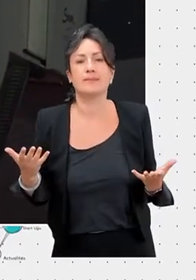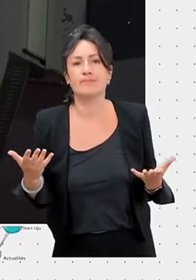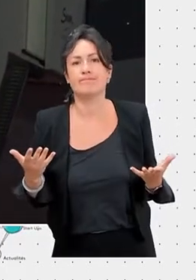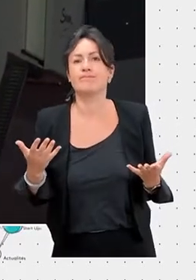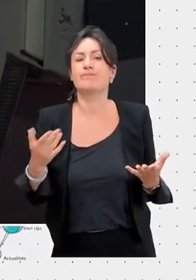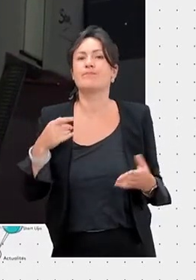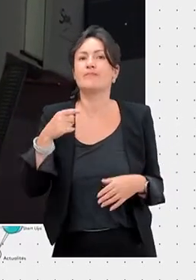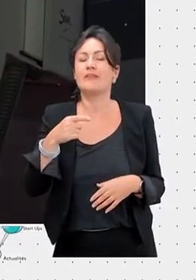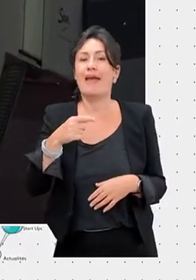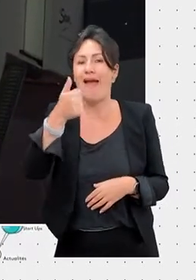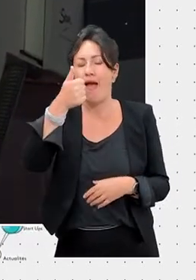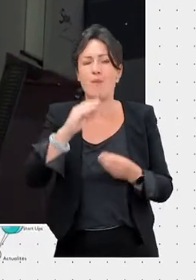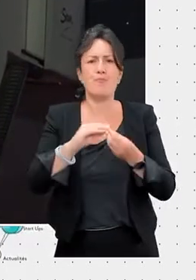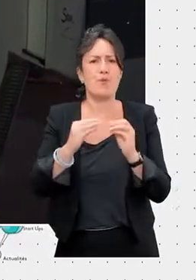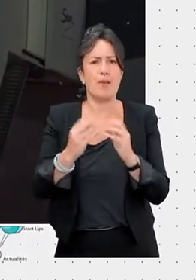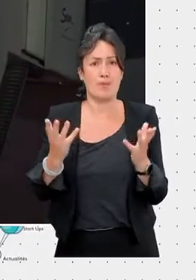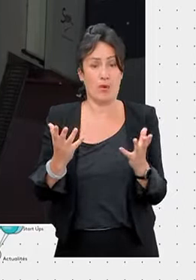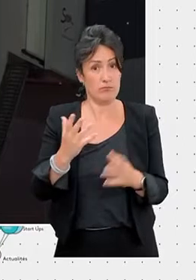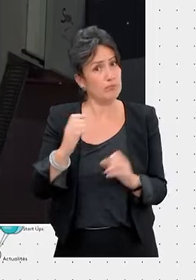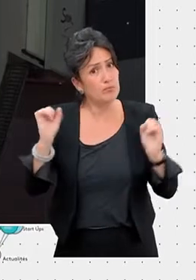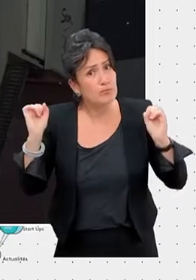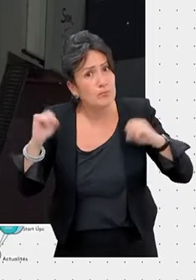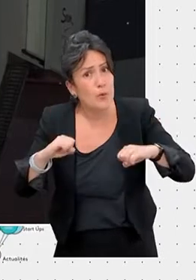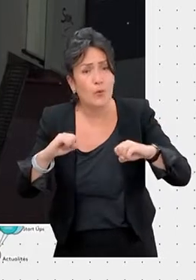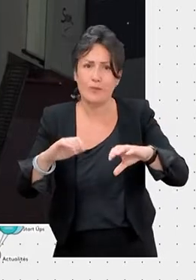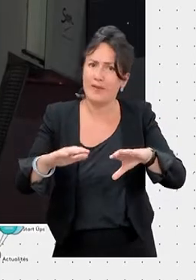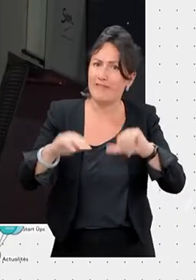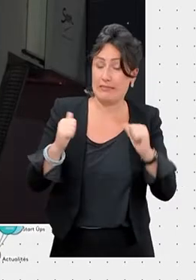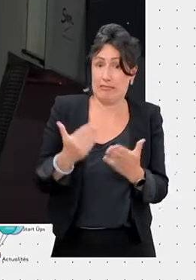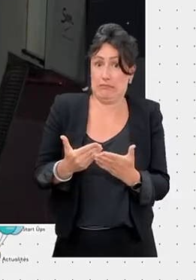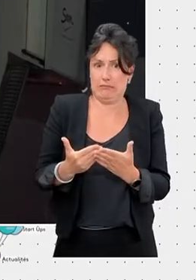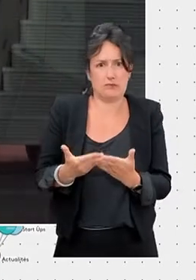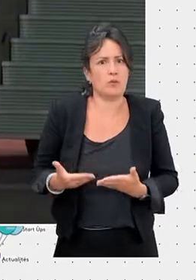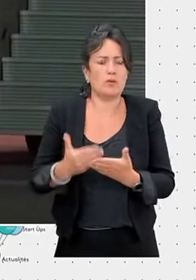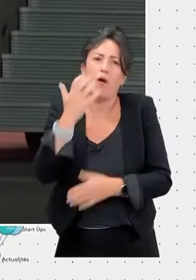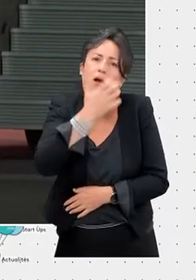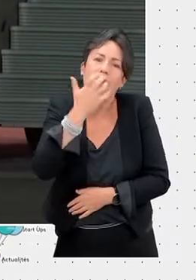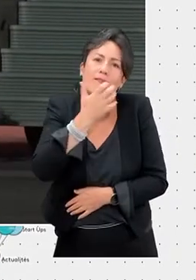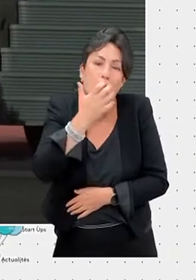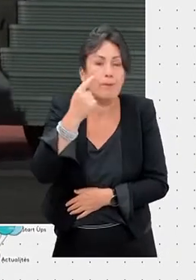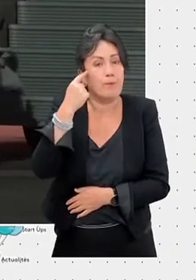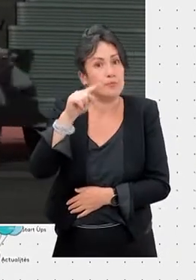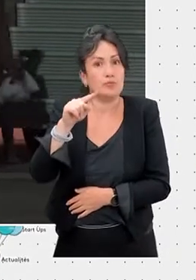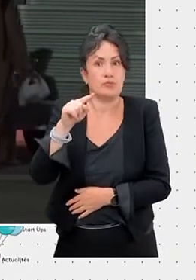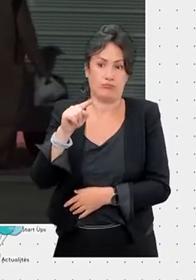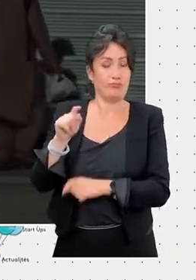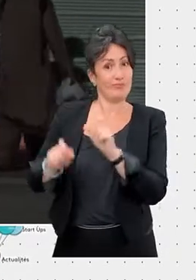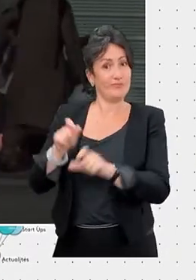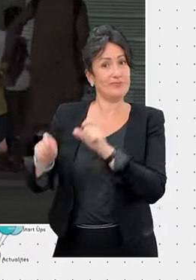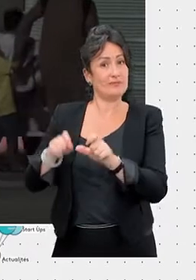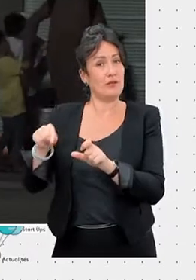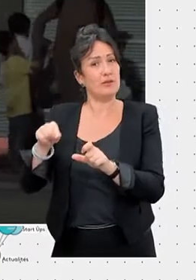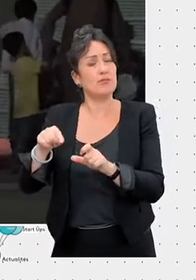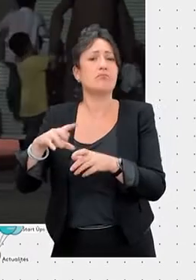le point d'achoppement, c'est qu'on aurait pu éviter cette catastrophe pour ces auxiliaires de l'armée